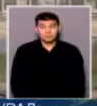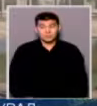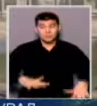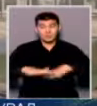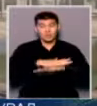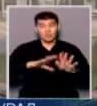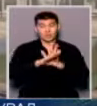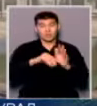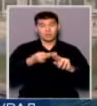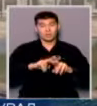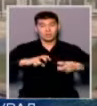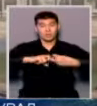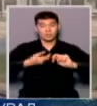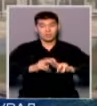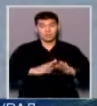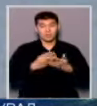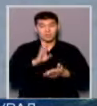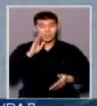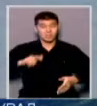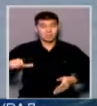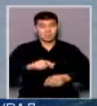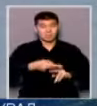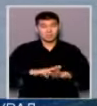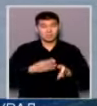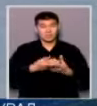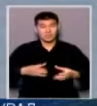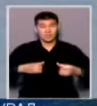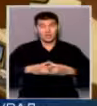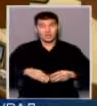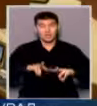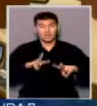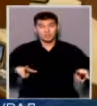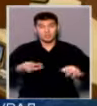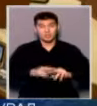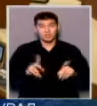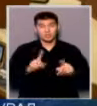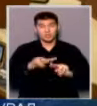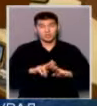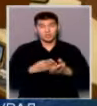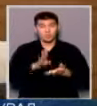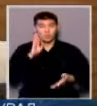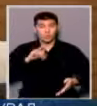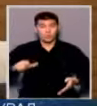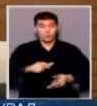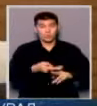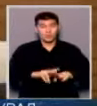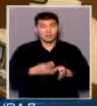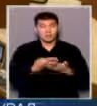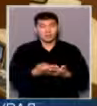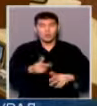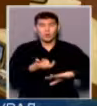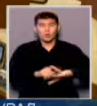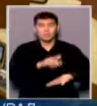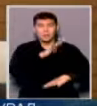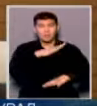Народный избранник поднял проблему реки Урал на пленарном заседании Мажилиса. Депутат Дюйсюнбай Турганов отметил, что в Урало-Каспийском бассейне очень